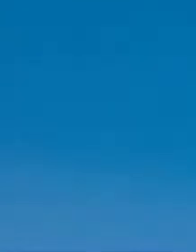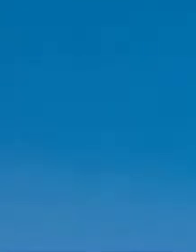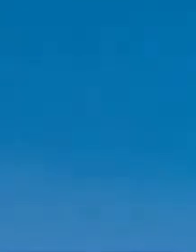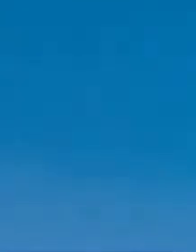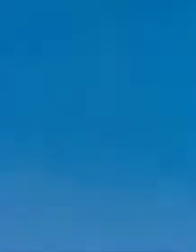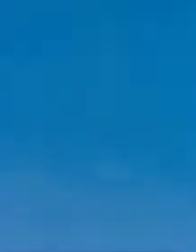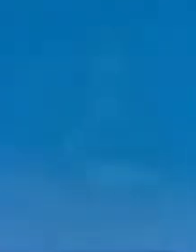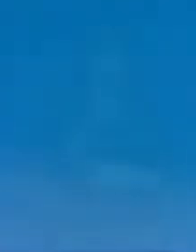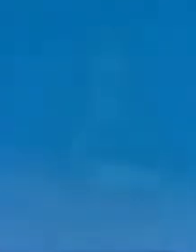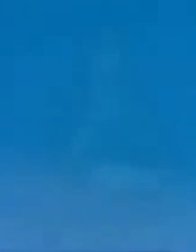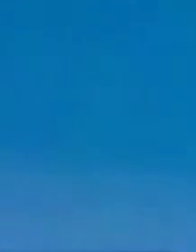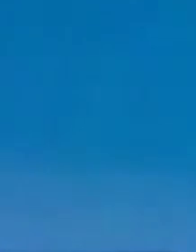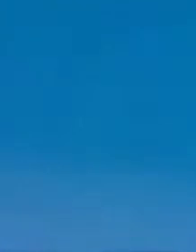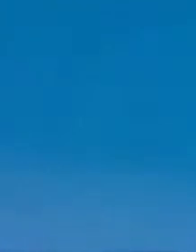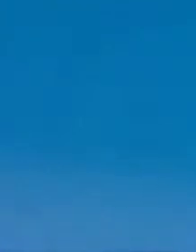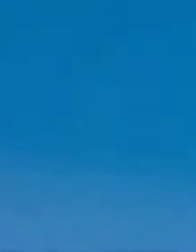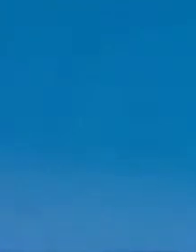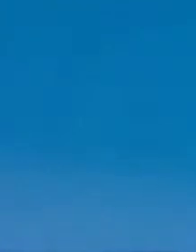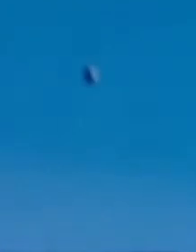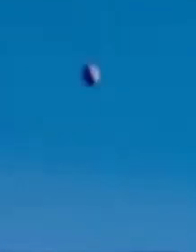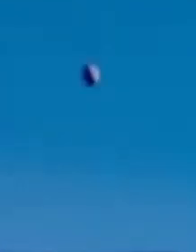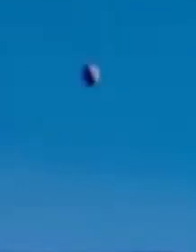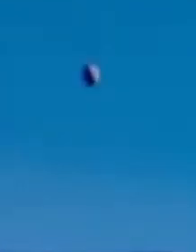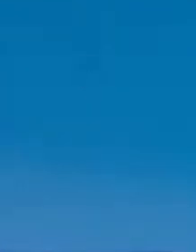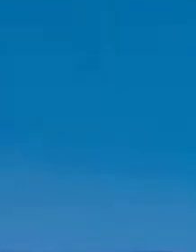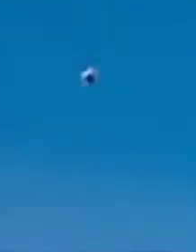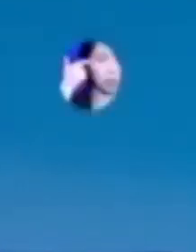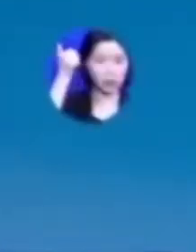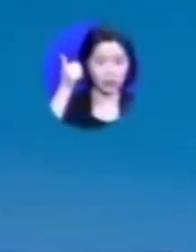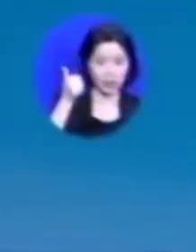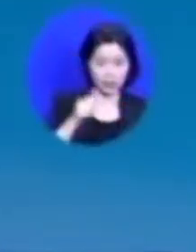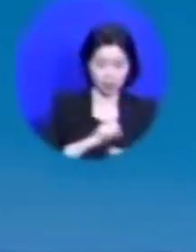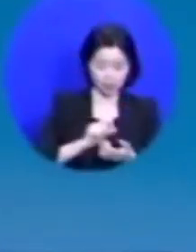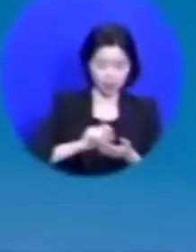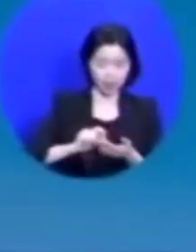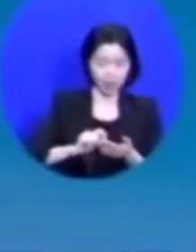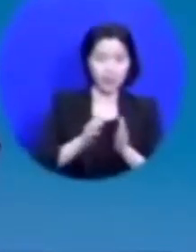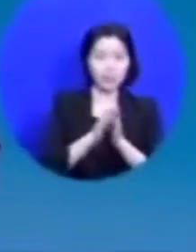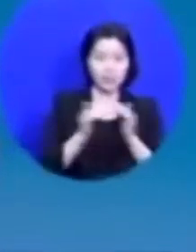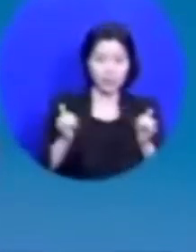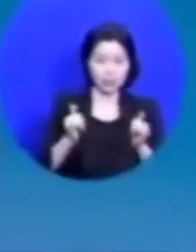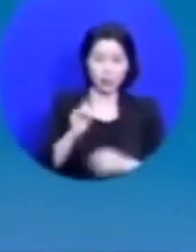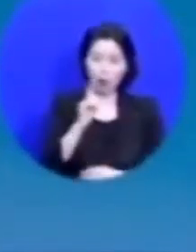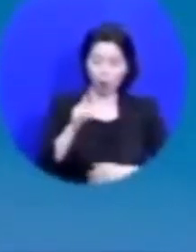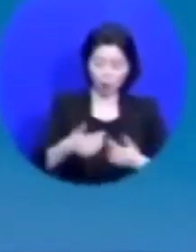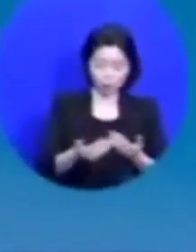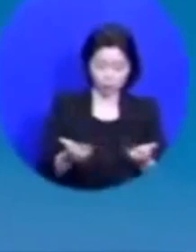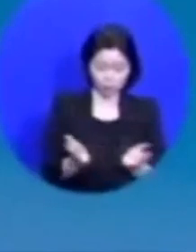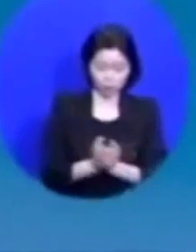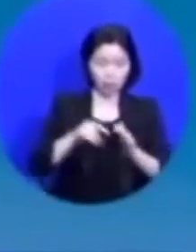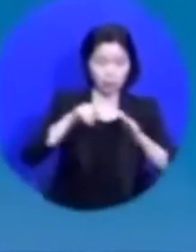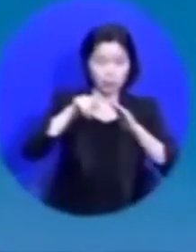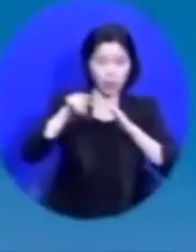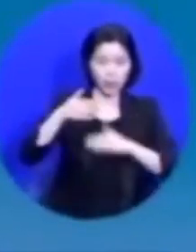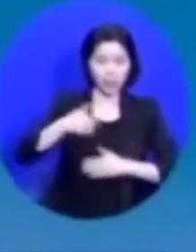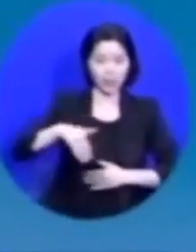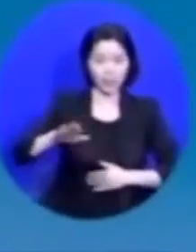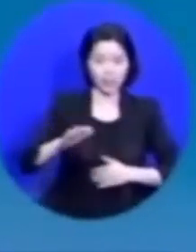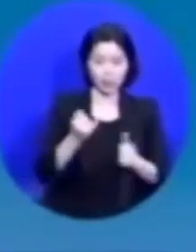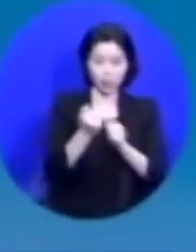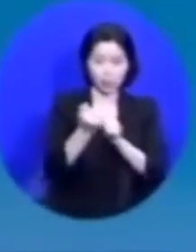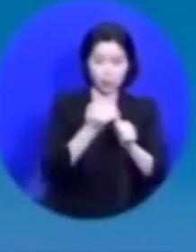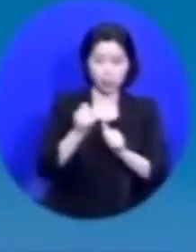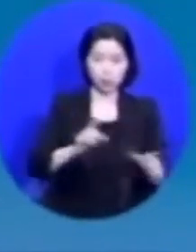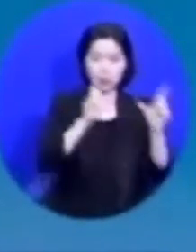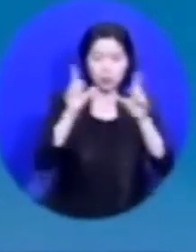그 데이비드 배너 목사님 아 저자이신 데에 그 분이 어느 모임에 가서 부부생활에 대해